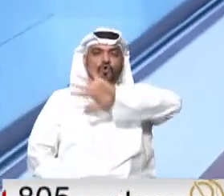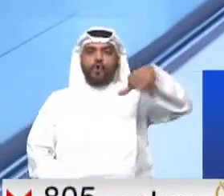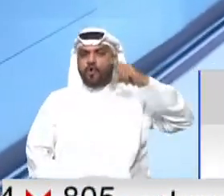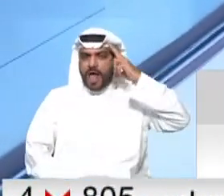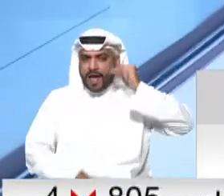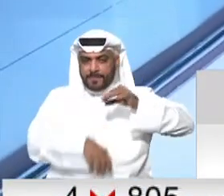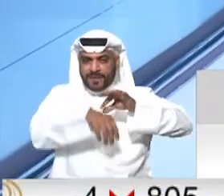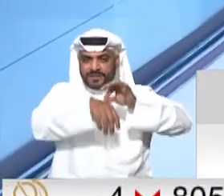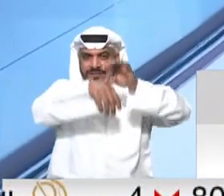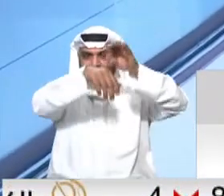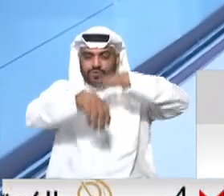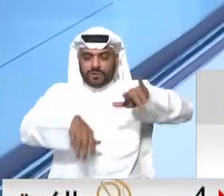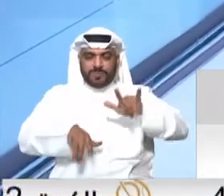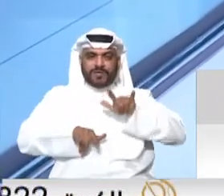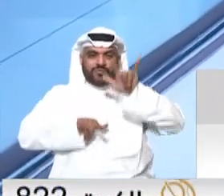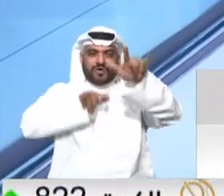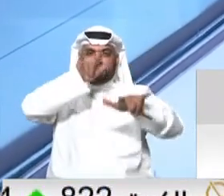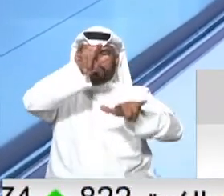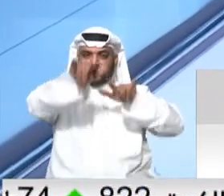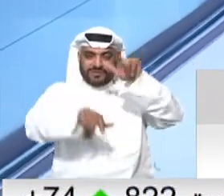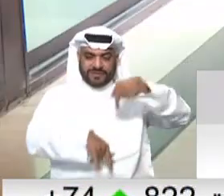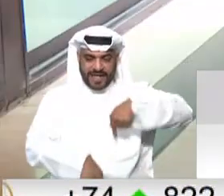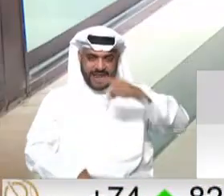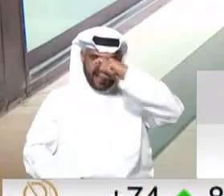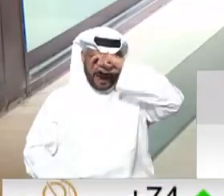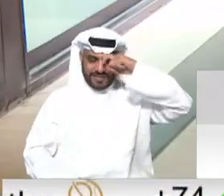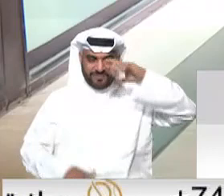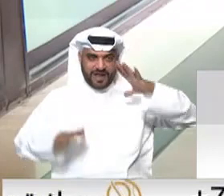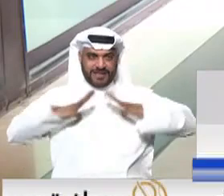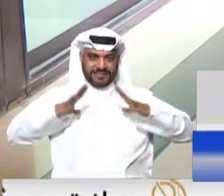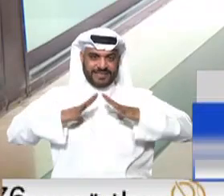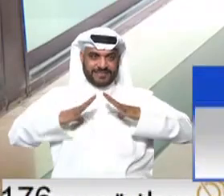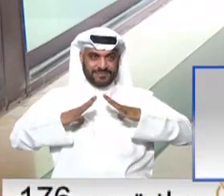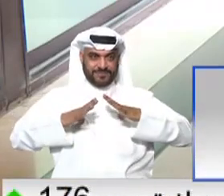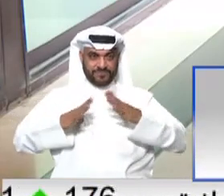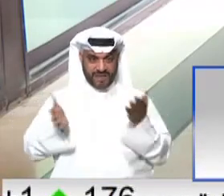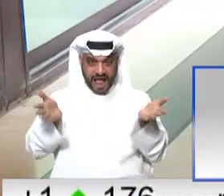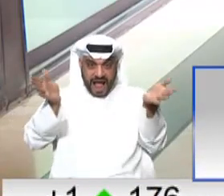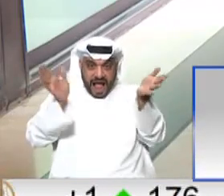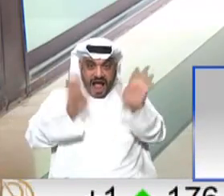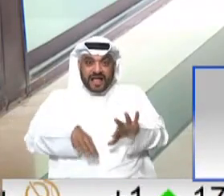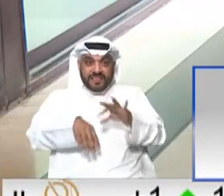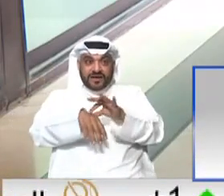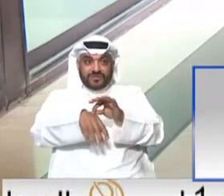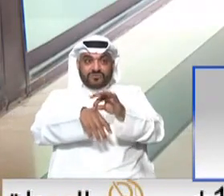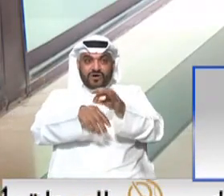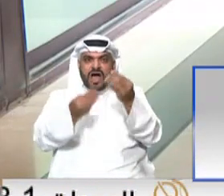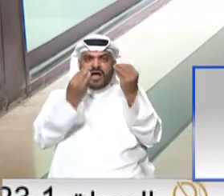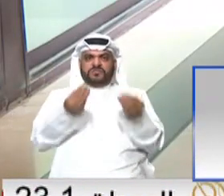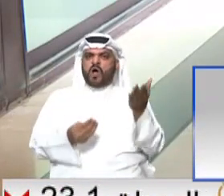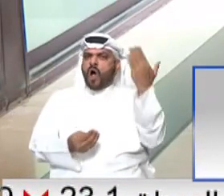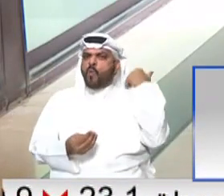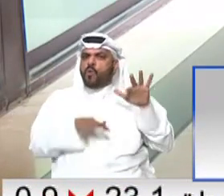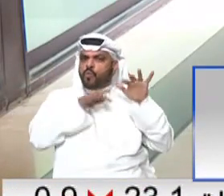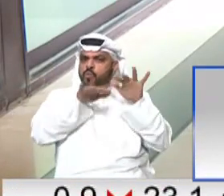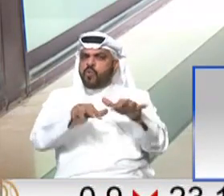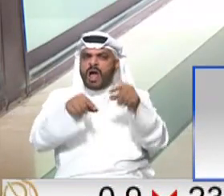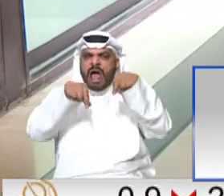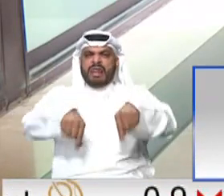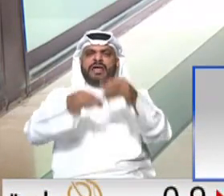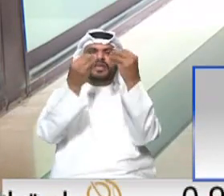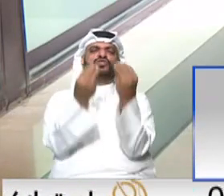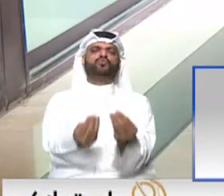السفر للمواطنين خلال العطله الصيفيه الحاليه اولا اكبر الناس على المكثف السفريات الشغل تغير عن زمان